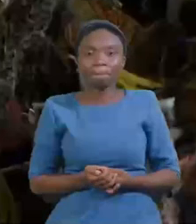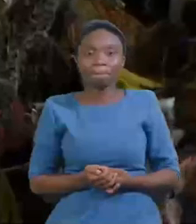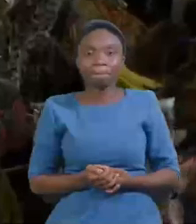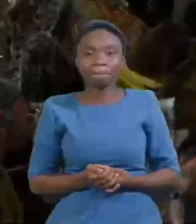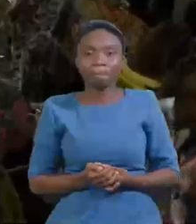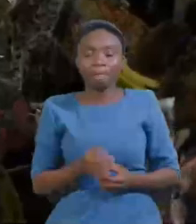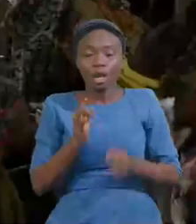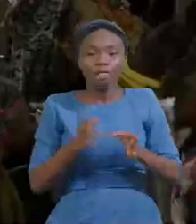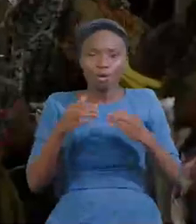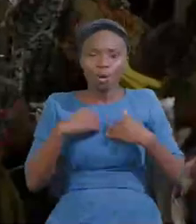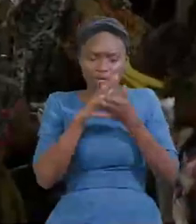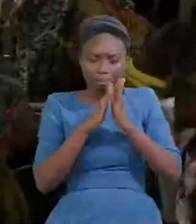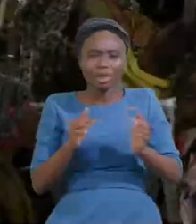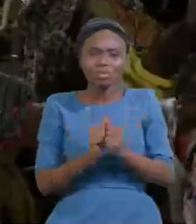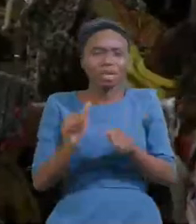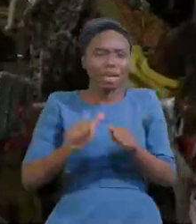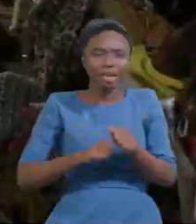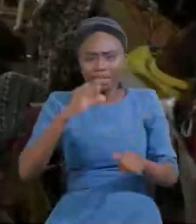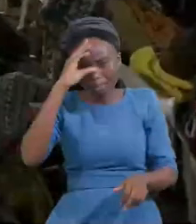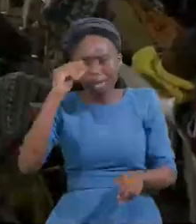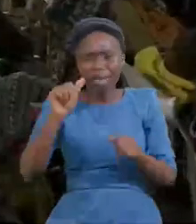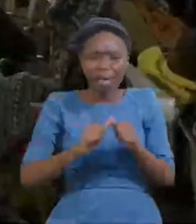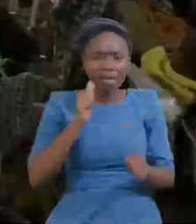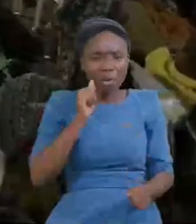Elle ne peut que manipuler certains êtres humains.